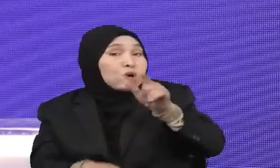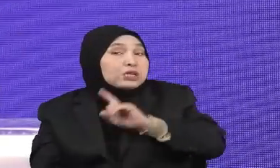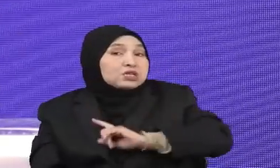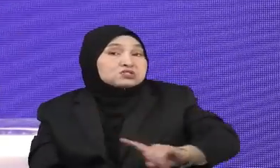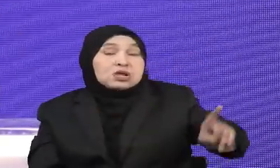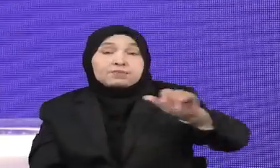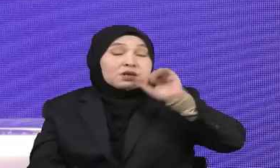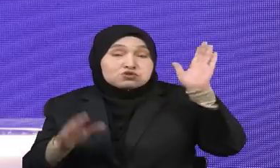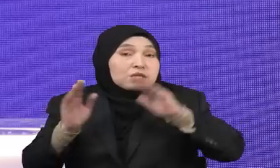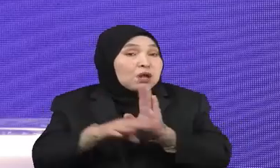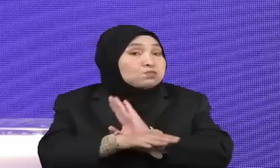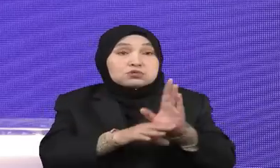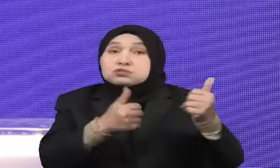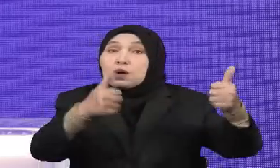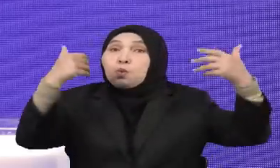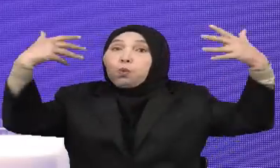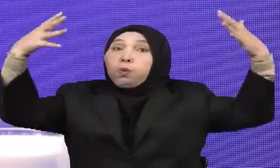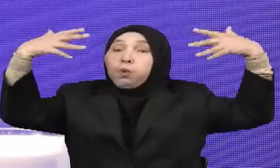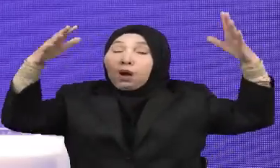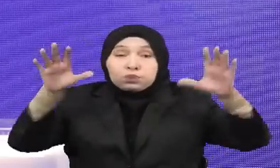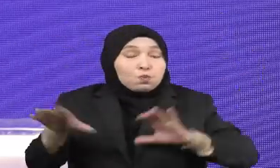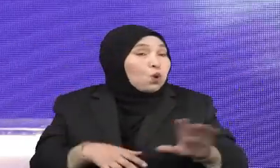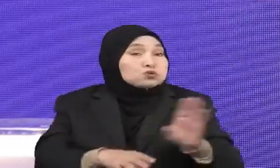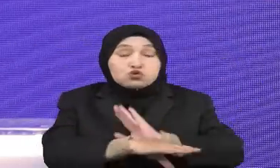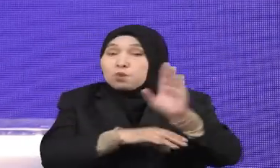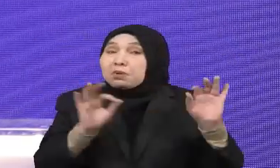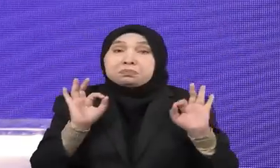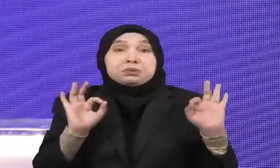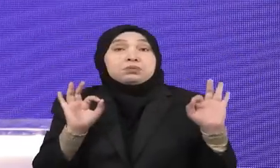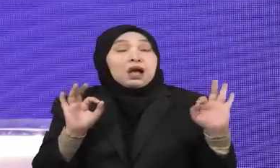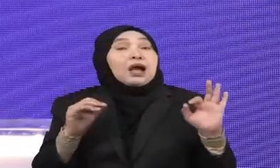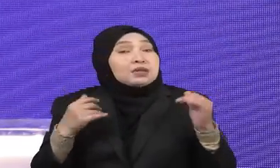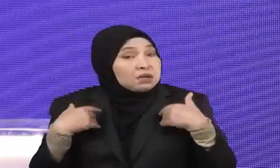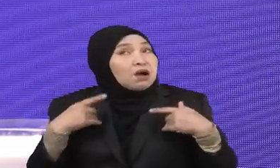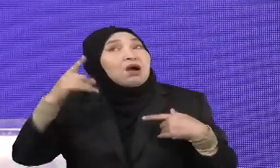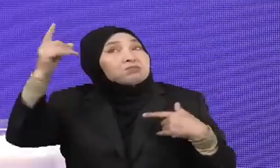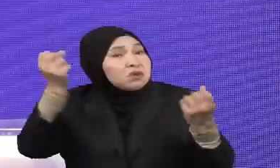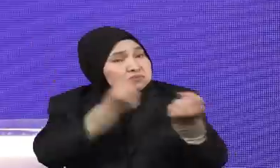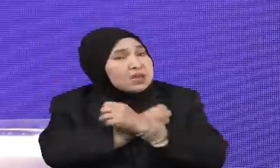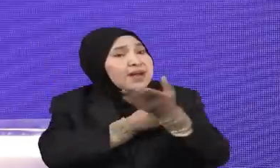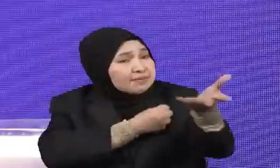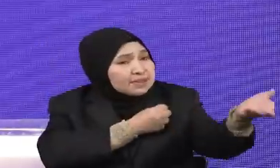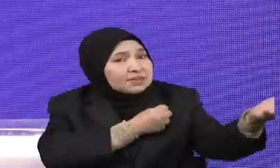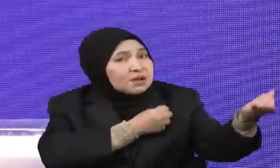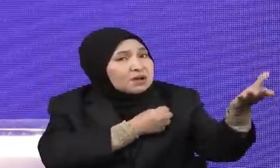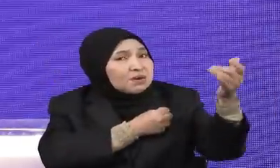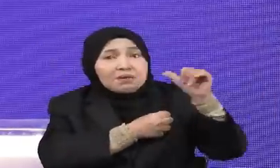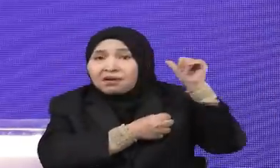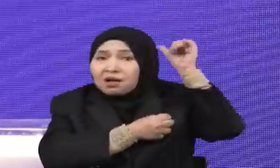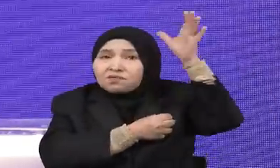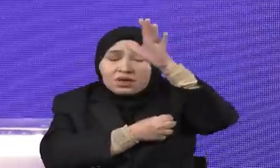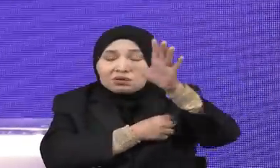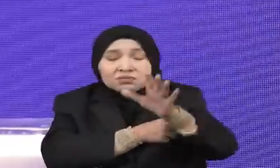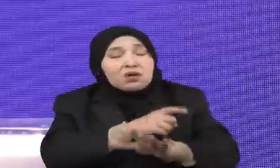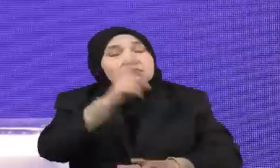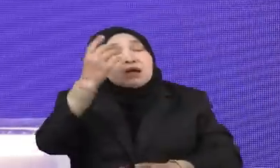tak sembahyang bisnis Jalan hebat ya Dia buat semuanya oke Adakah Allah sayang pada ujung ini